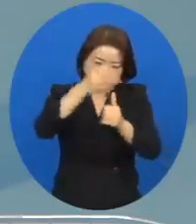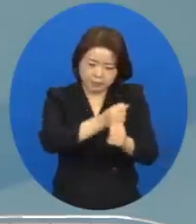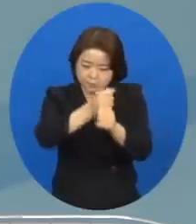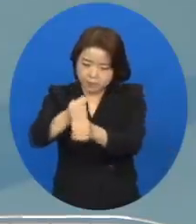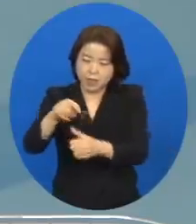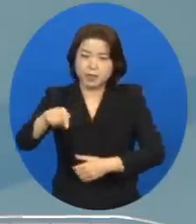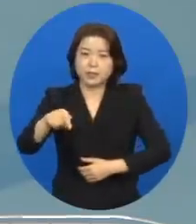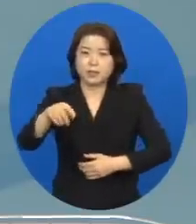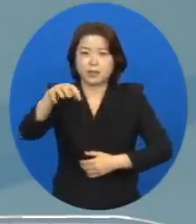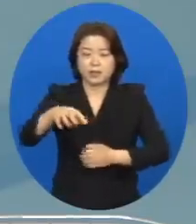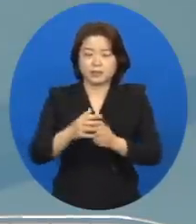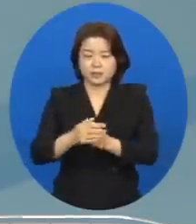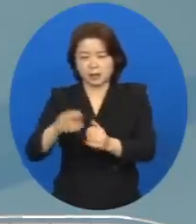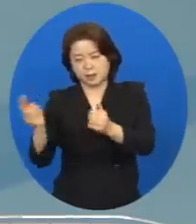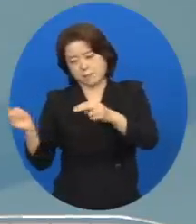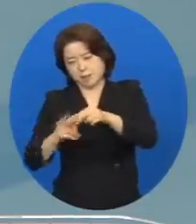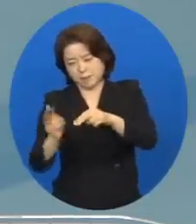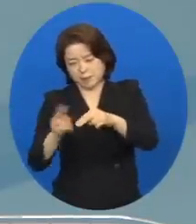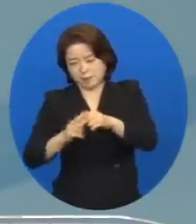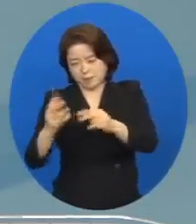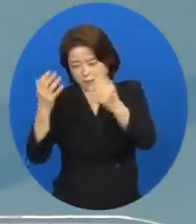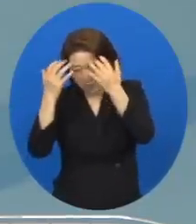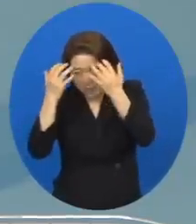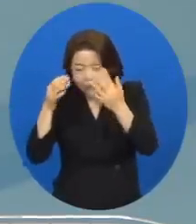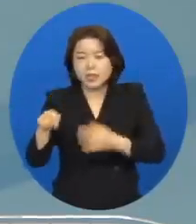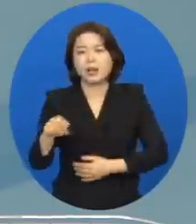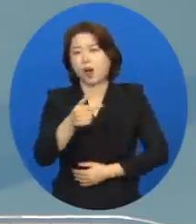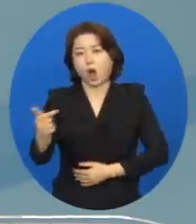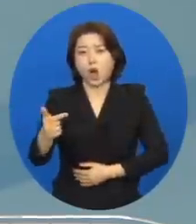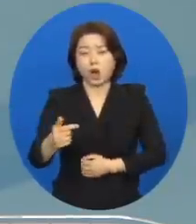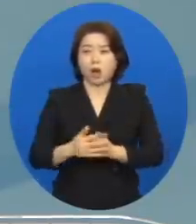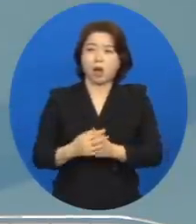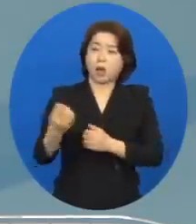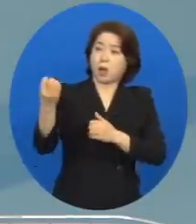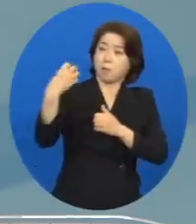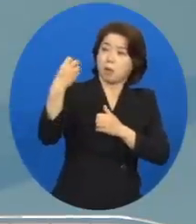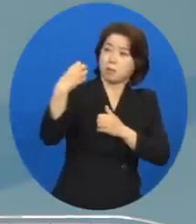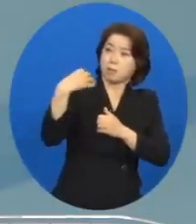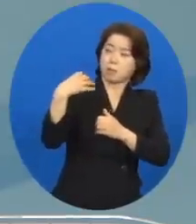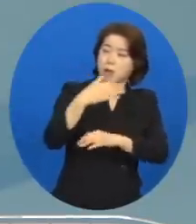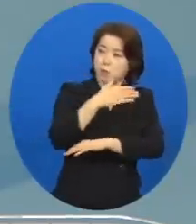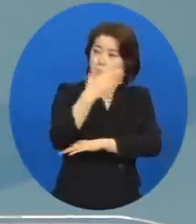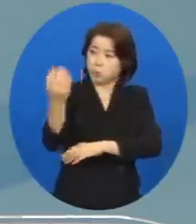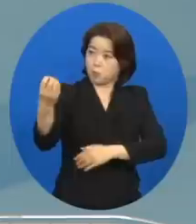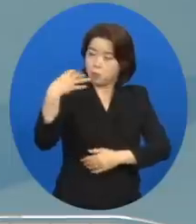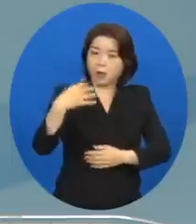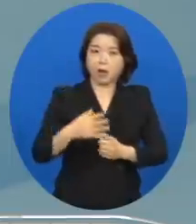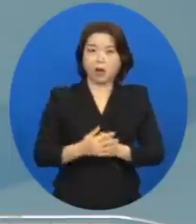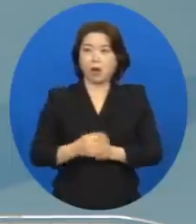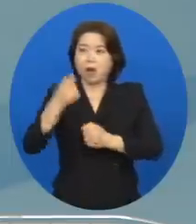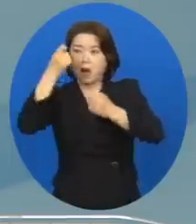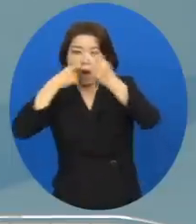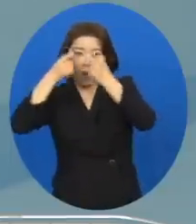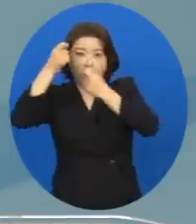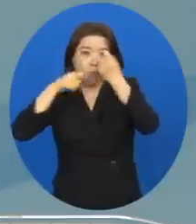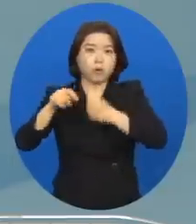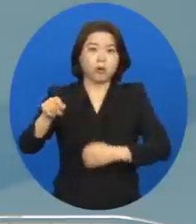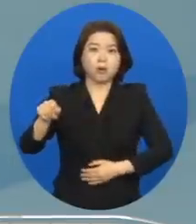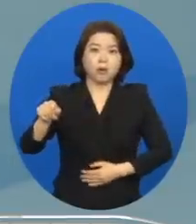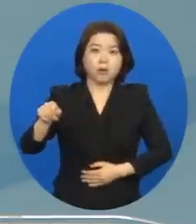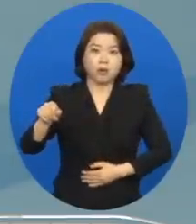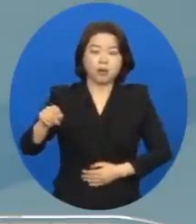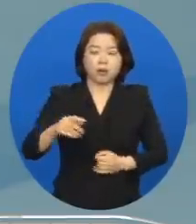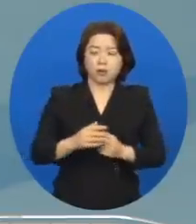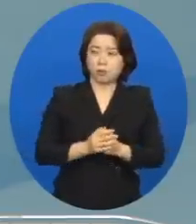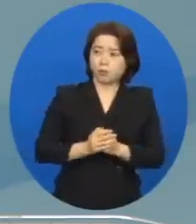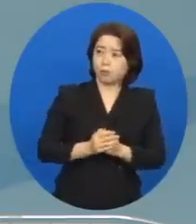얼마나 고문을 많이 당했는지를 이야기를 막 하는데 뭐 울먹이더라는 거예요.